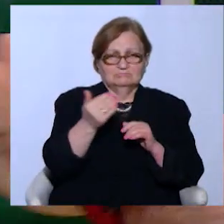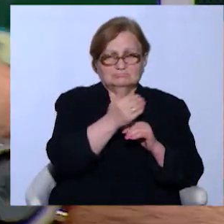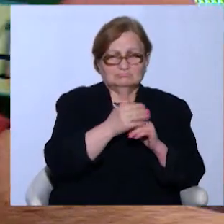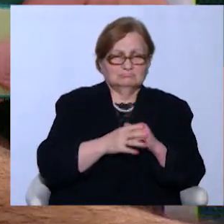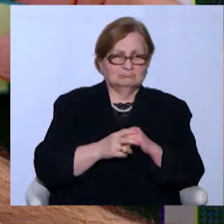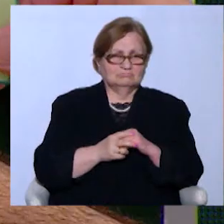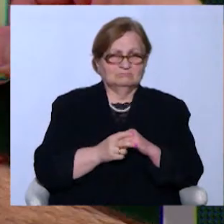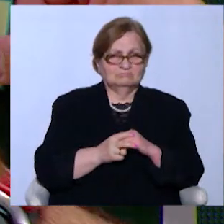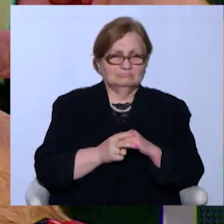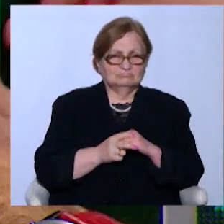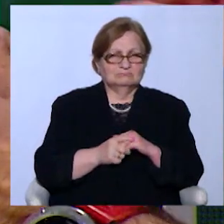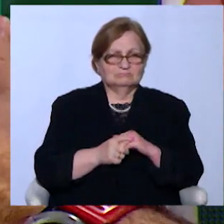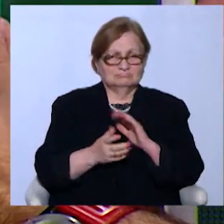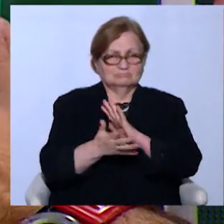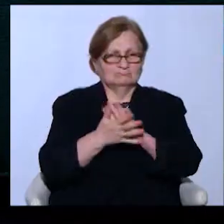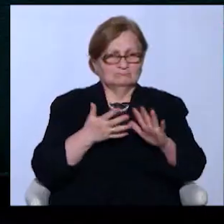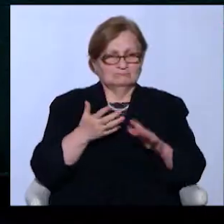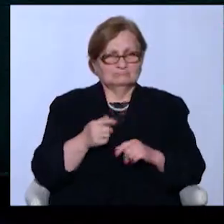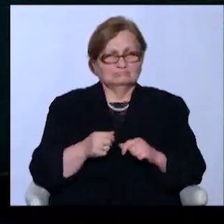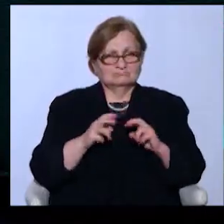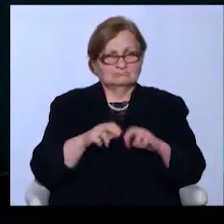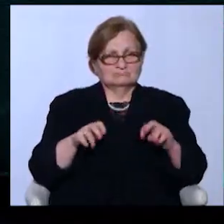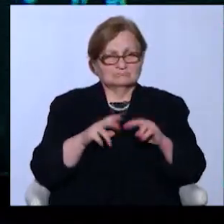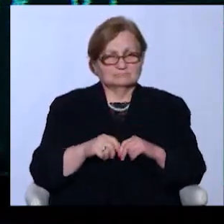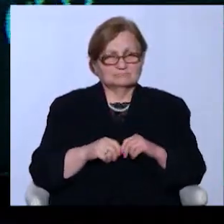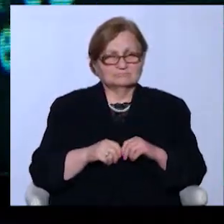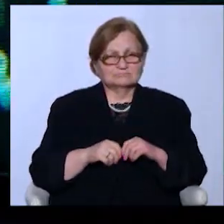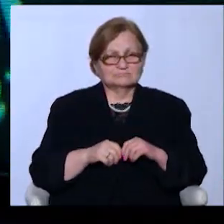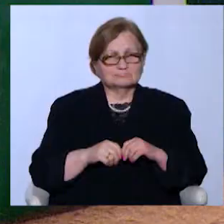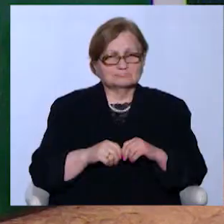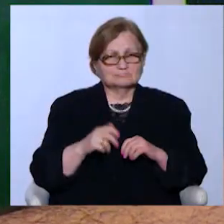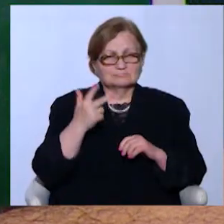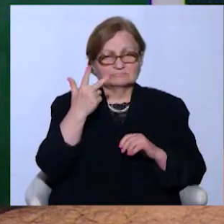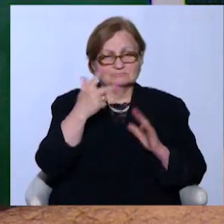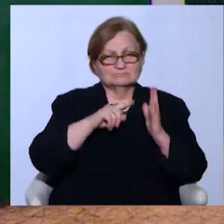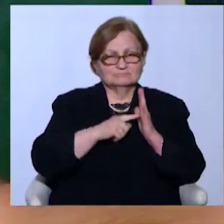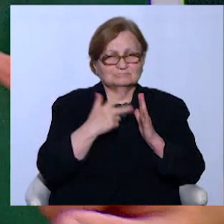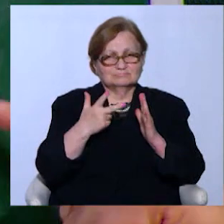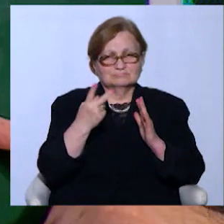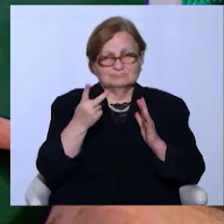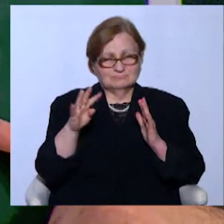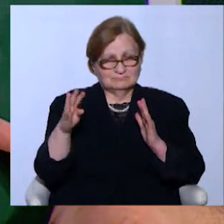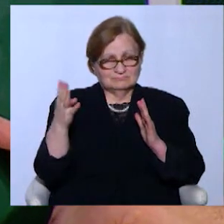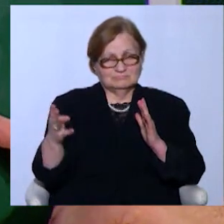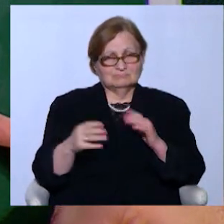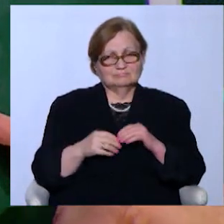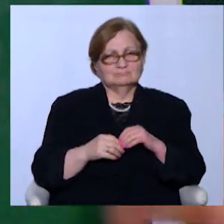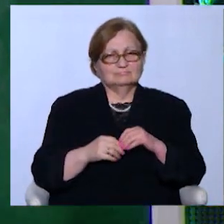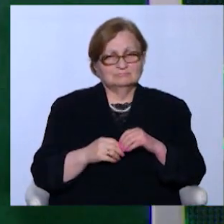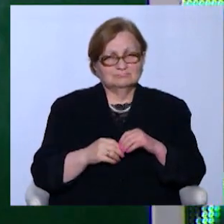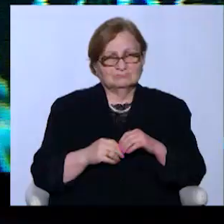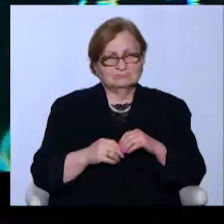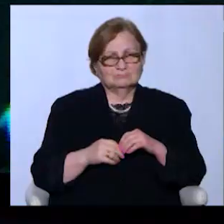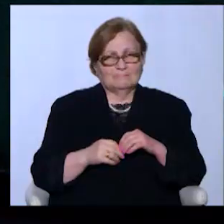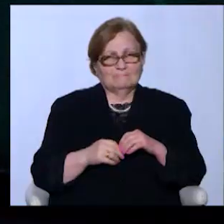ამისი ადგილი არის აქ. შევამოწმოთ ერთეულებით. 8-ჯერ 3 24, 4 წერტ